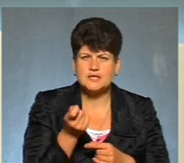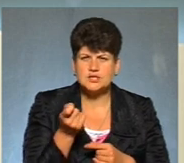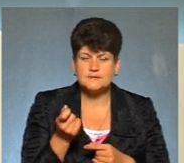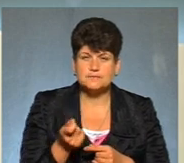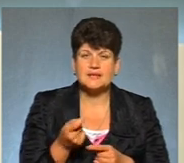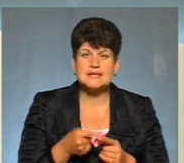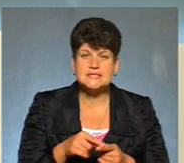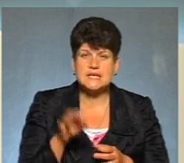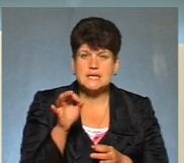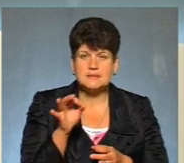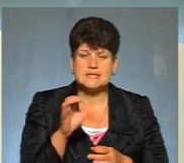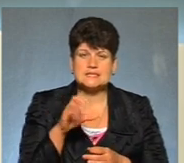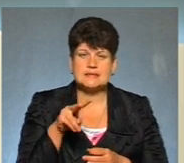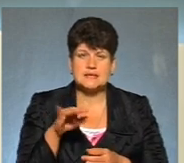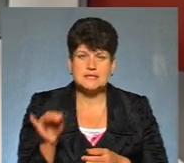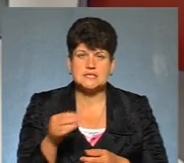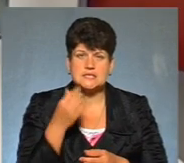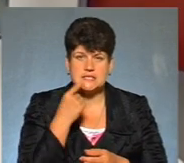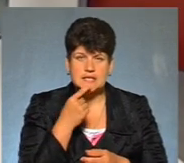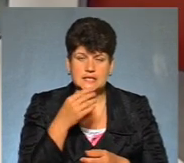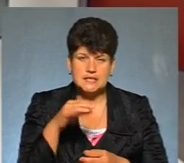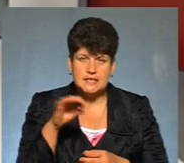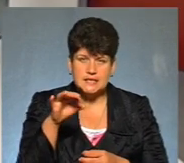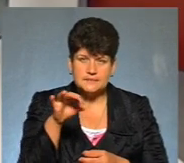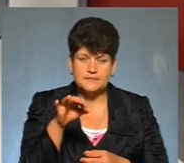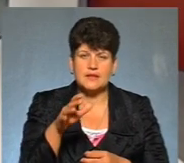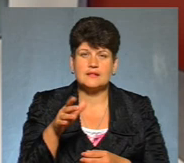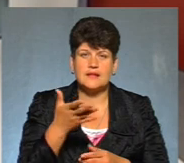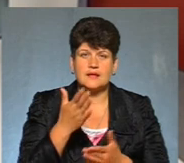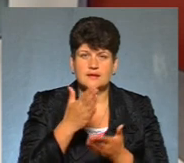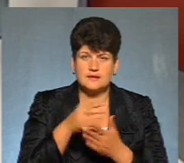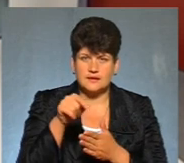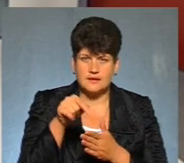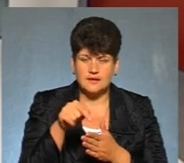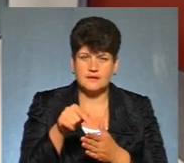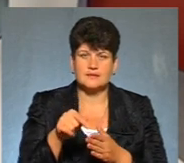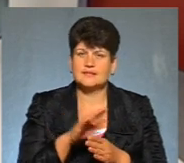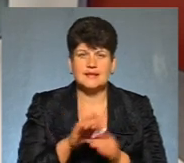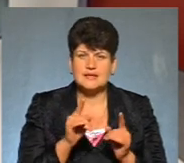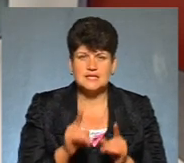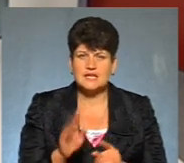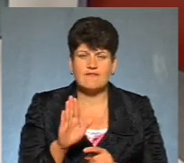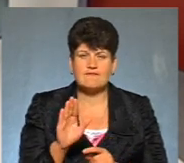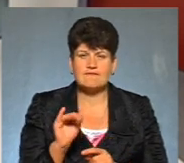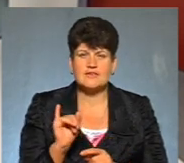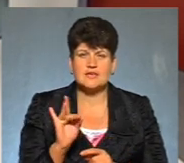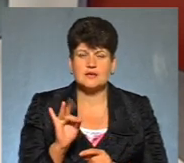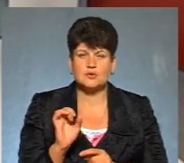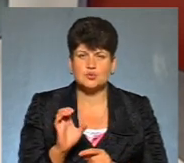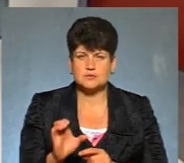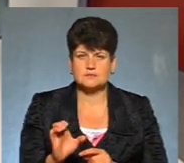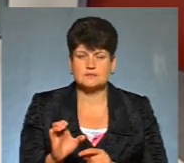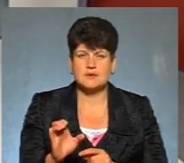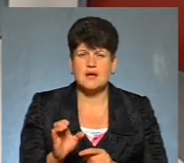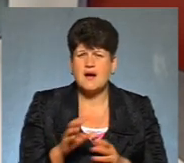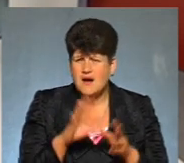Це краплинки слизу та слини, на яких знаходяться не тільки вірусу SARS-CoV-2,